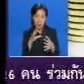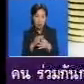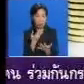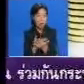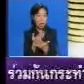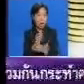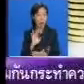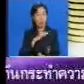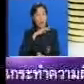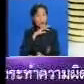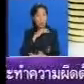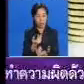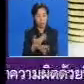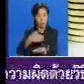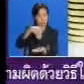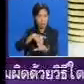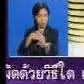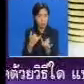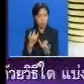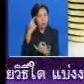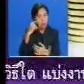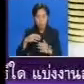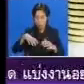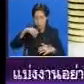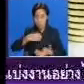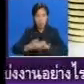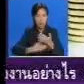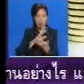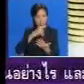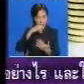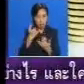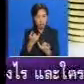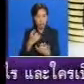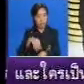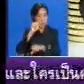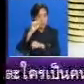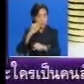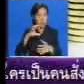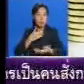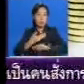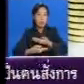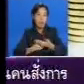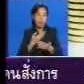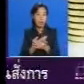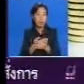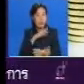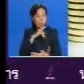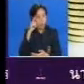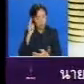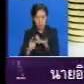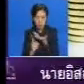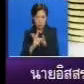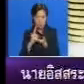ากลางหมูครับกรมการค้าภายในนะครับเตรียมมีการประกาศราคาแนะนำเนื้อหมูเป็นครั้งแรกเพื่อเป็นการแก้ไขปัญหาราคาแพงโดยจะอยู่ที่ประมาณกิโล